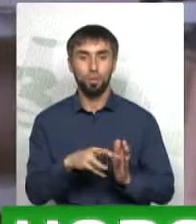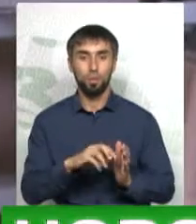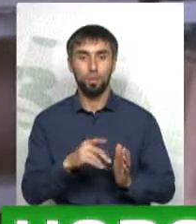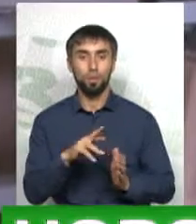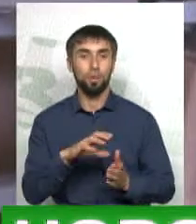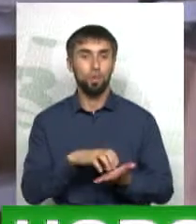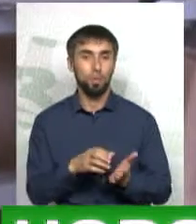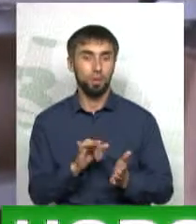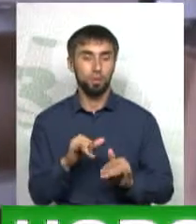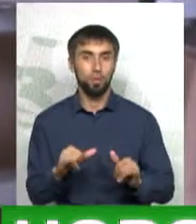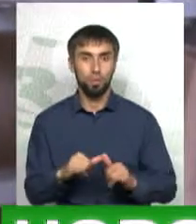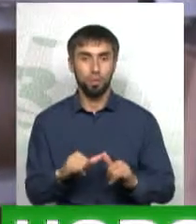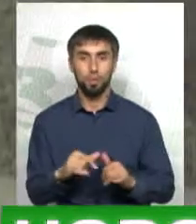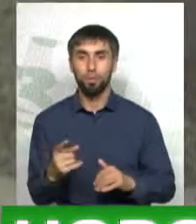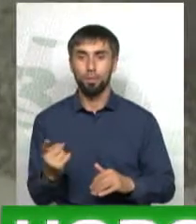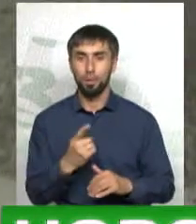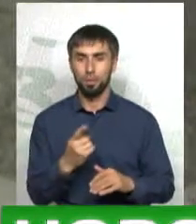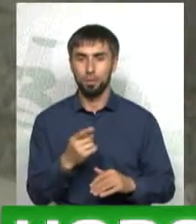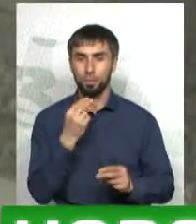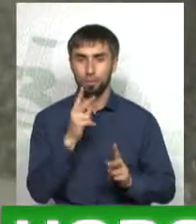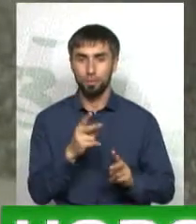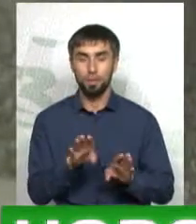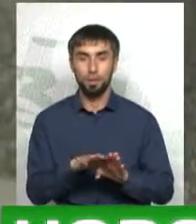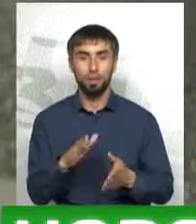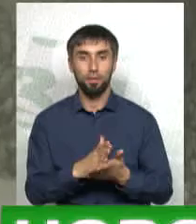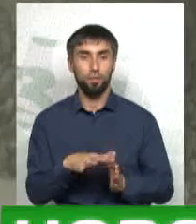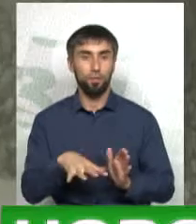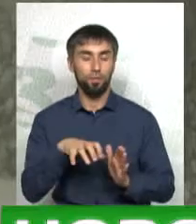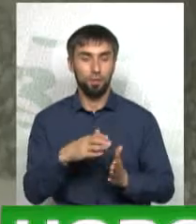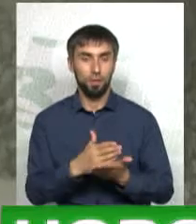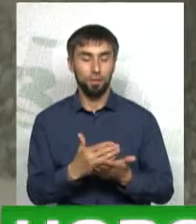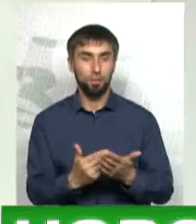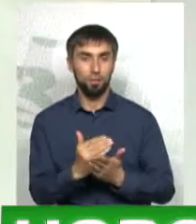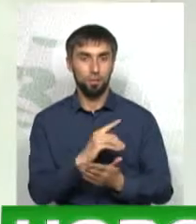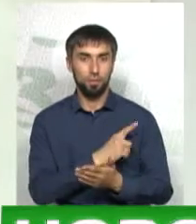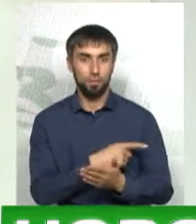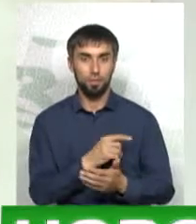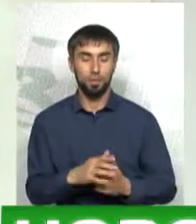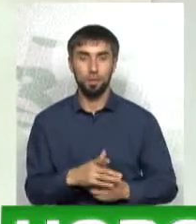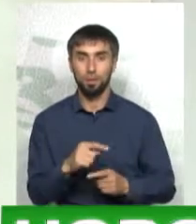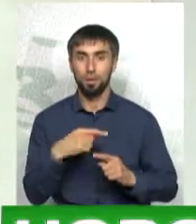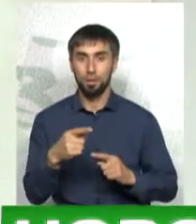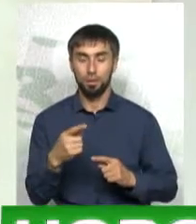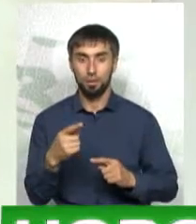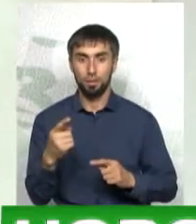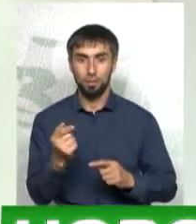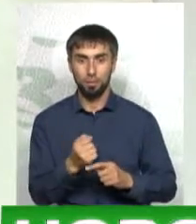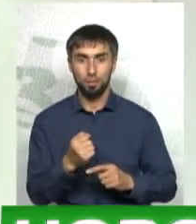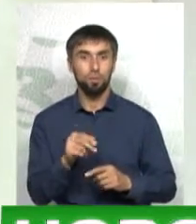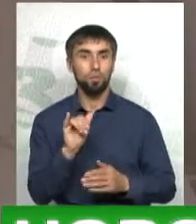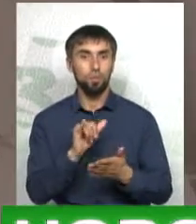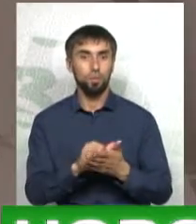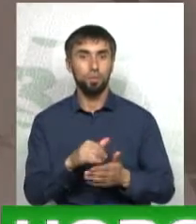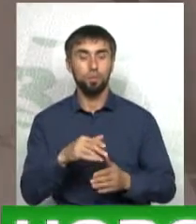для кабинетов и столовой. Впервые в пищеблоке появилась вытяжка с высокой мощностью. Уже на следующей неделе рабочие приступят к